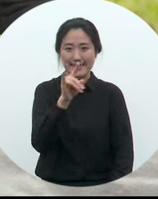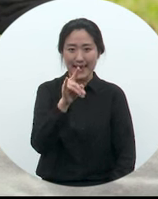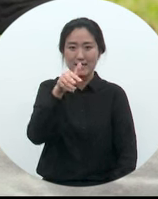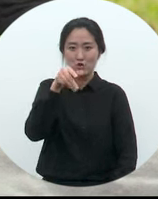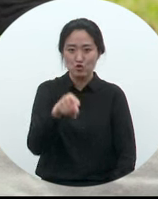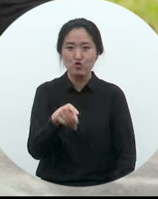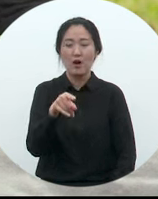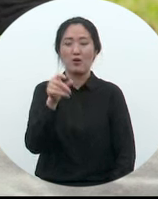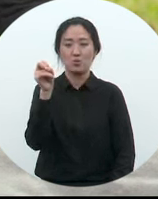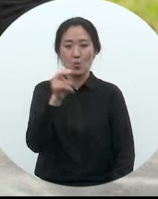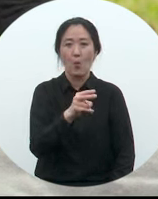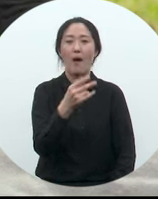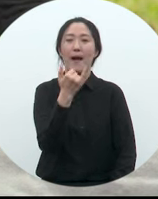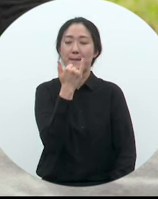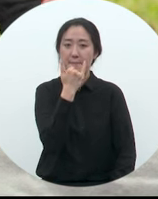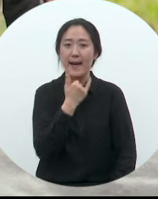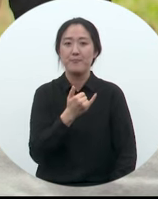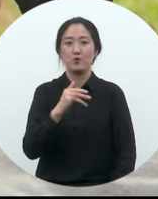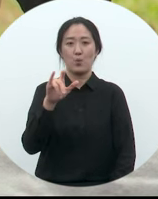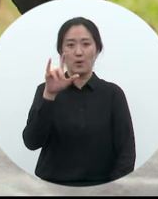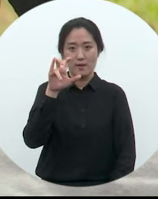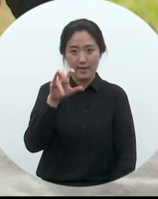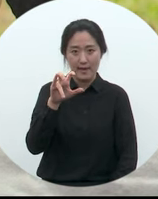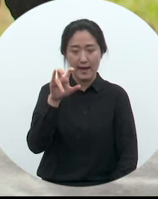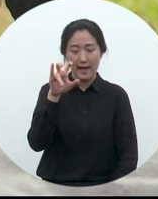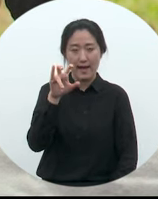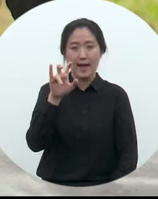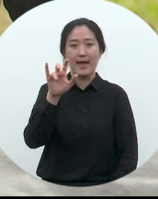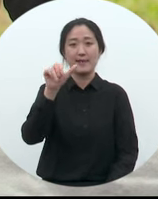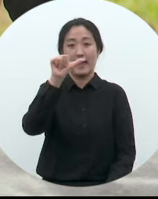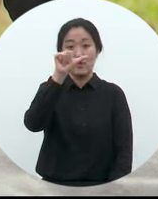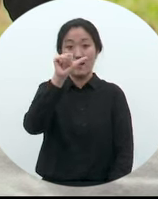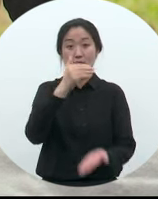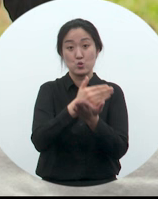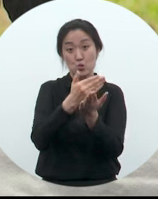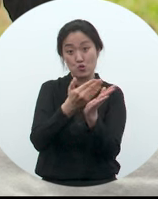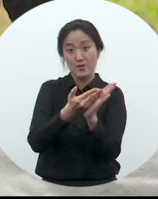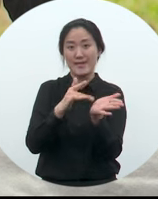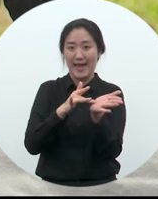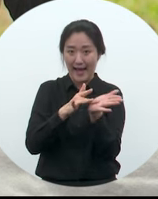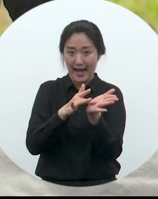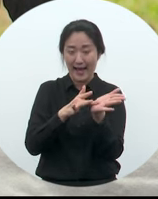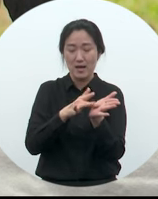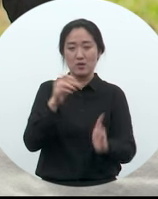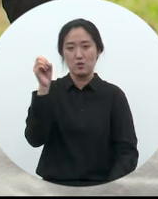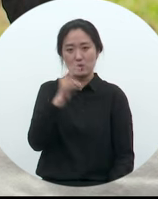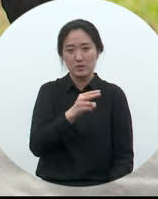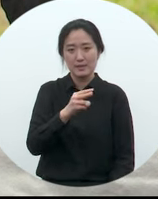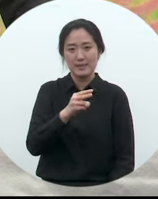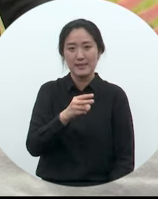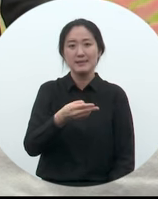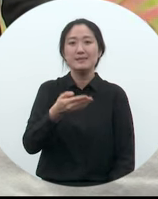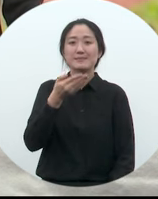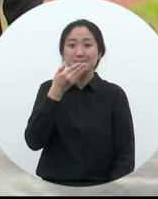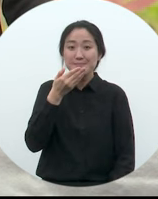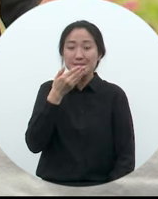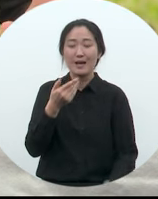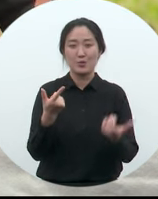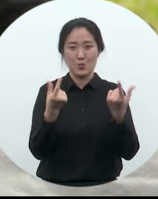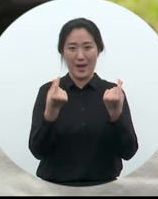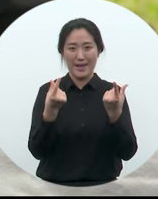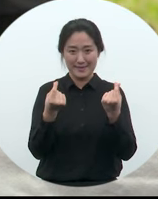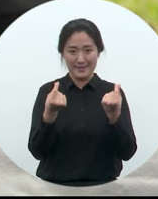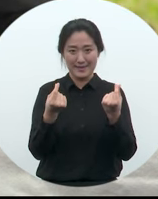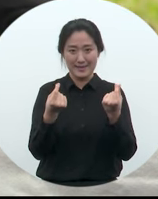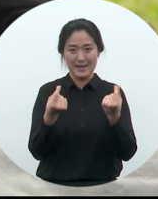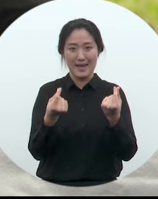대추, 밤, 생강 이렇게 다섯 가지 약재로 되어 있습니다. 약재뿐만 아니라 음식이라고도 얘기를